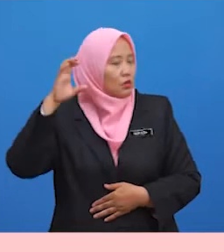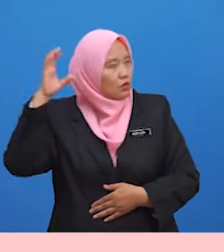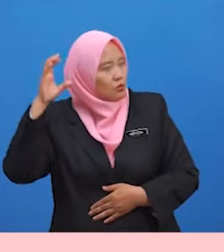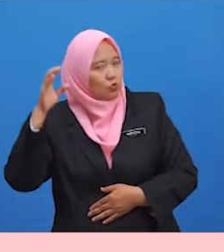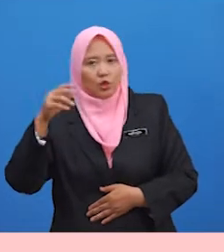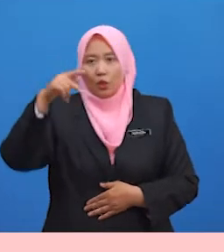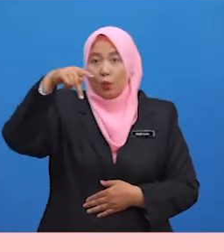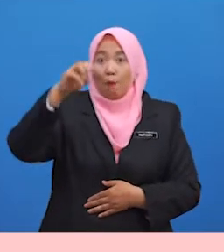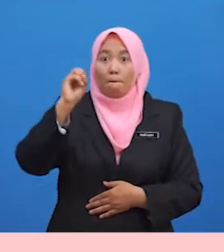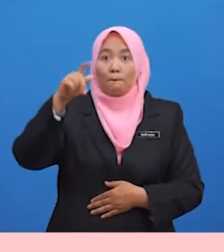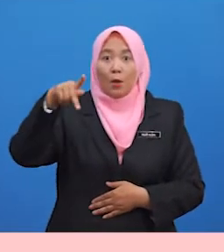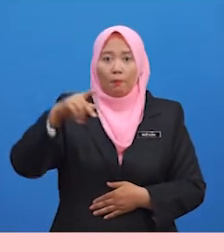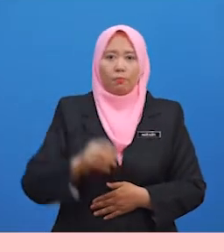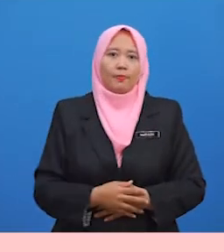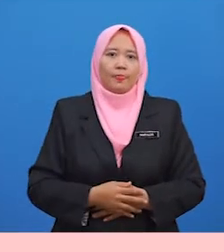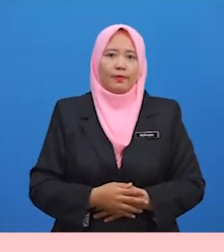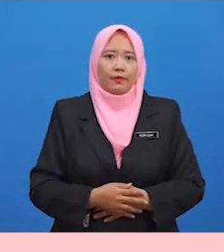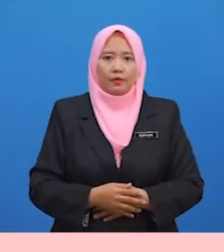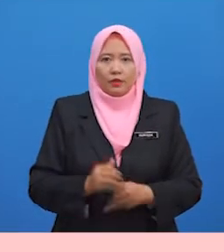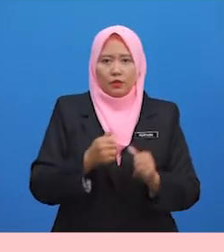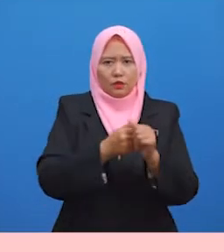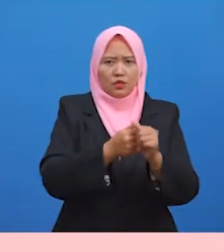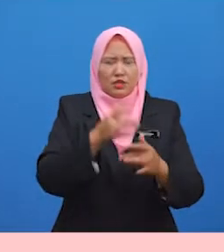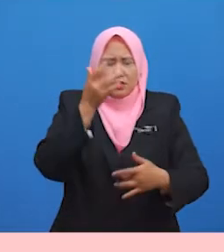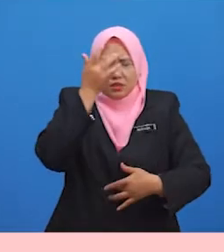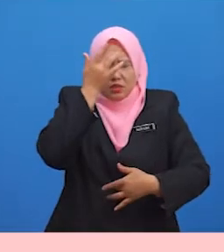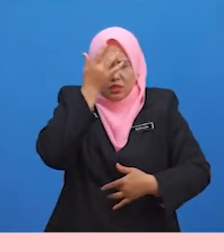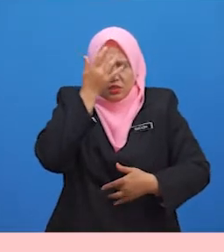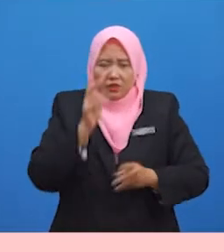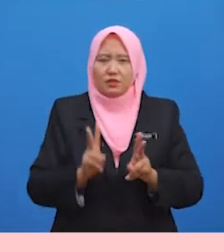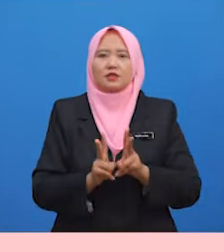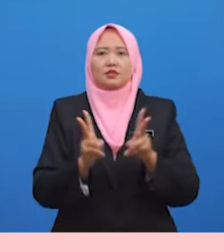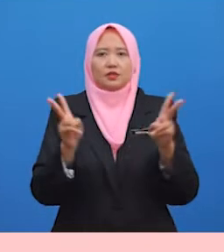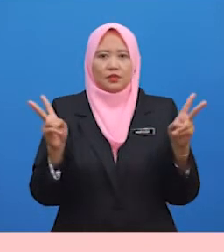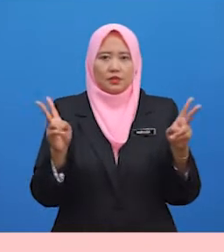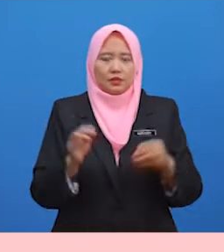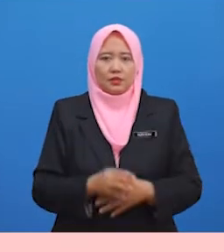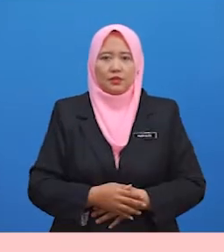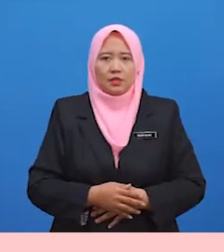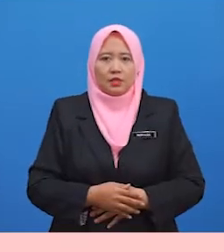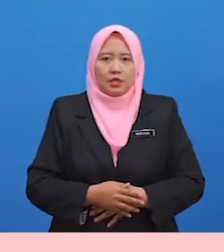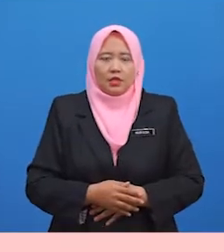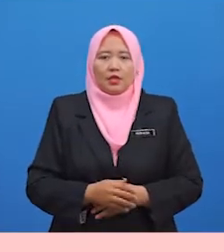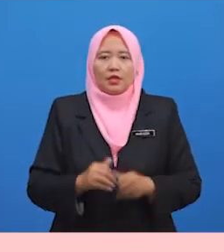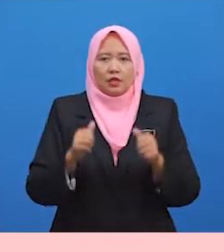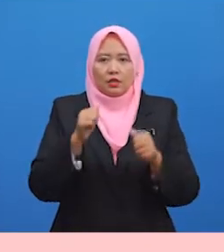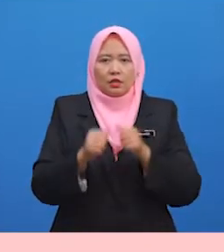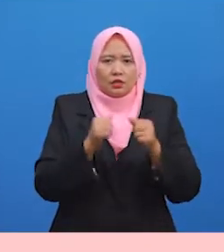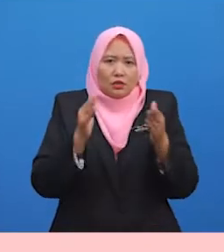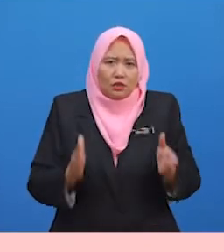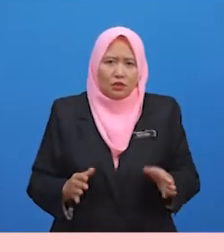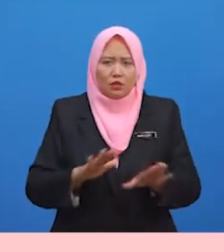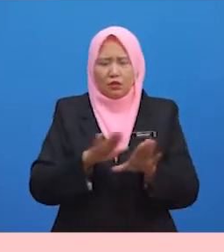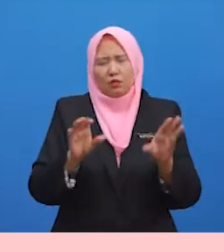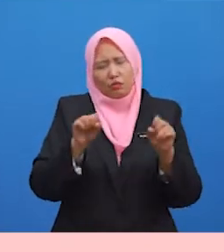atlet akan mendengar bunyi pop dan diikuti dengan kesakitan yang amat sangat. Atlet tidak akan